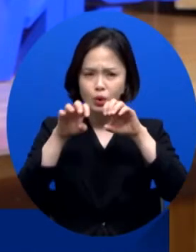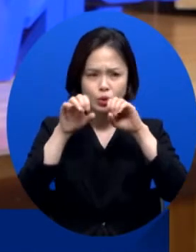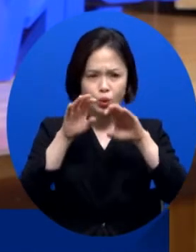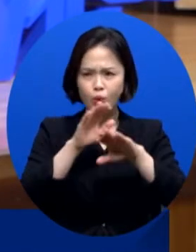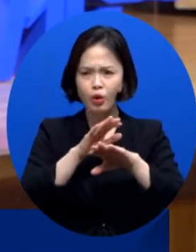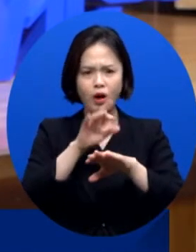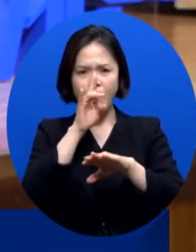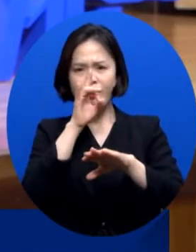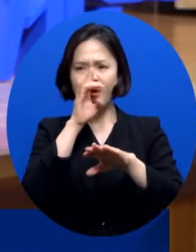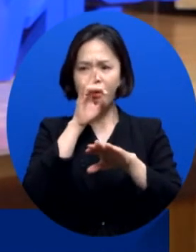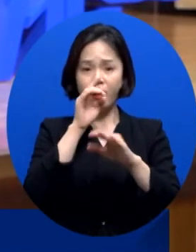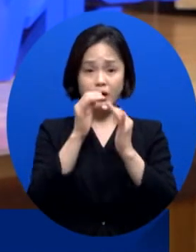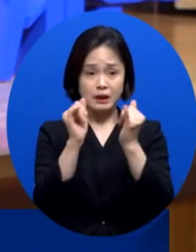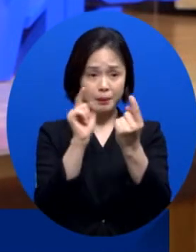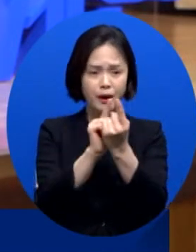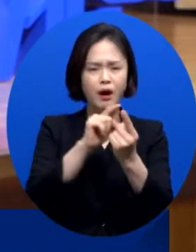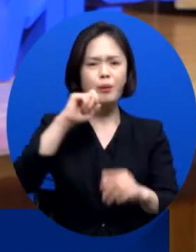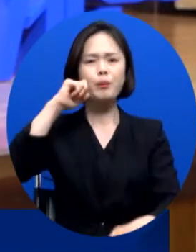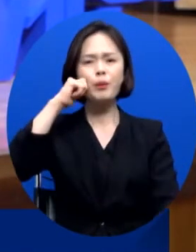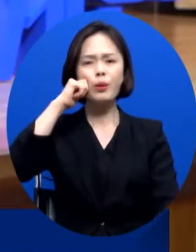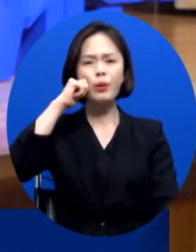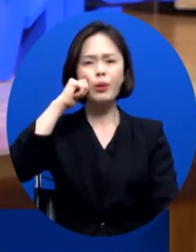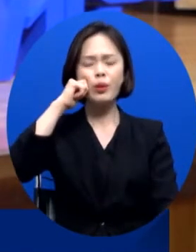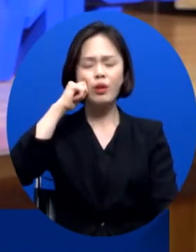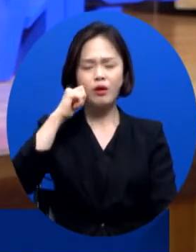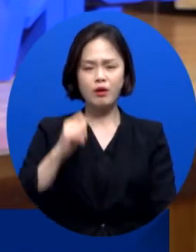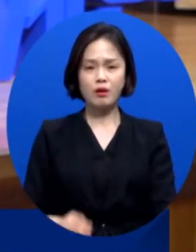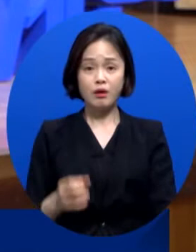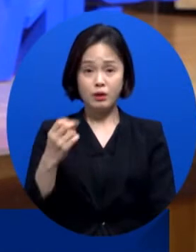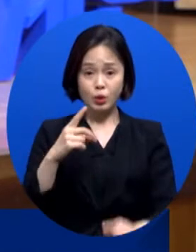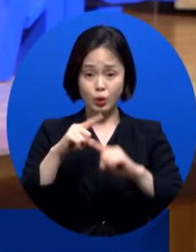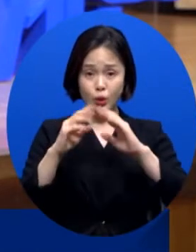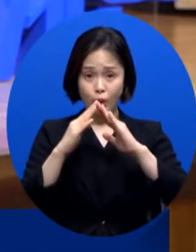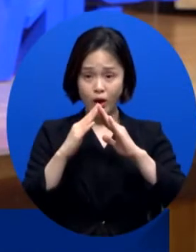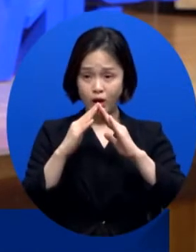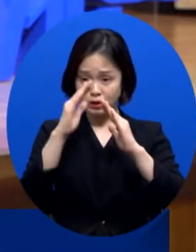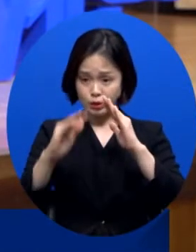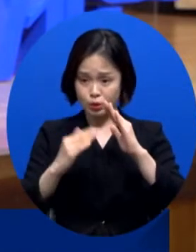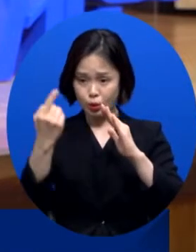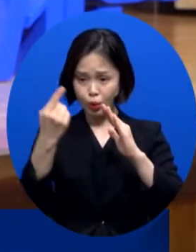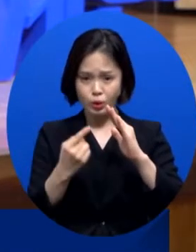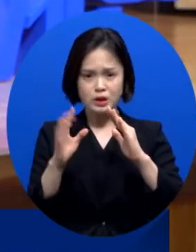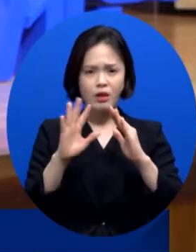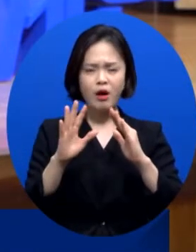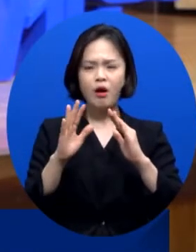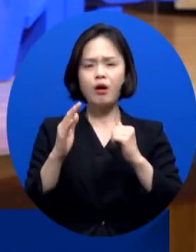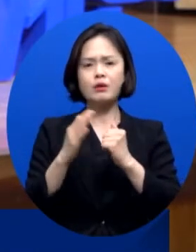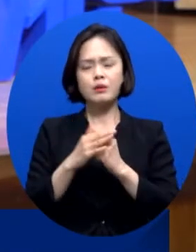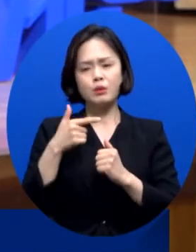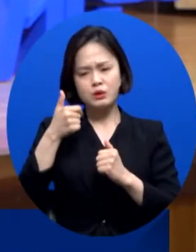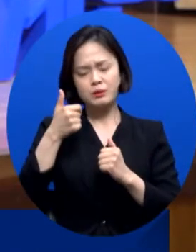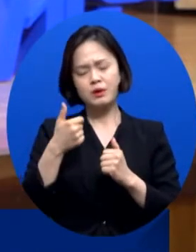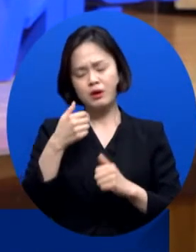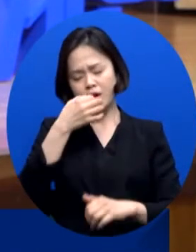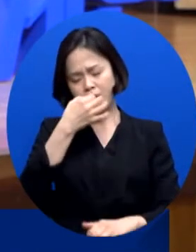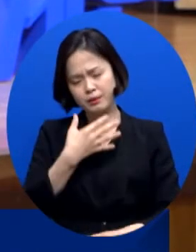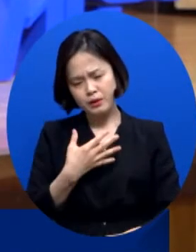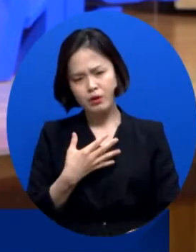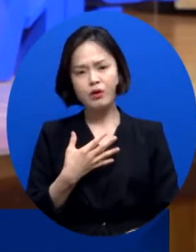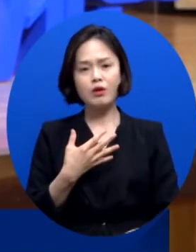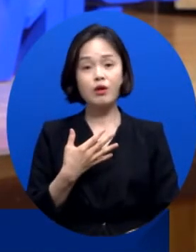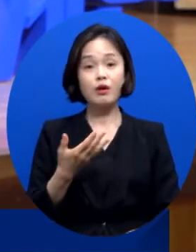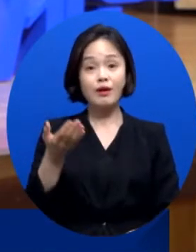위축이 되었고 교회 예배가 단절되었고 여러 가지 방책을 모색했으나 길이 없었는데 CTS 부흥